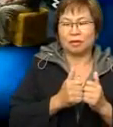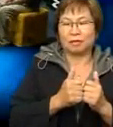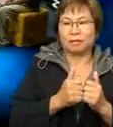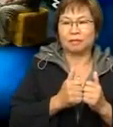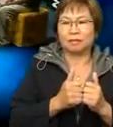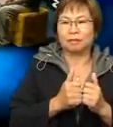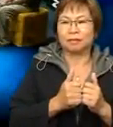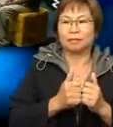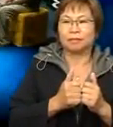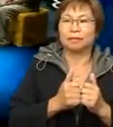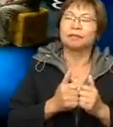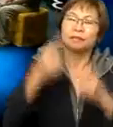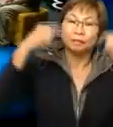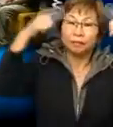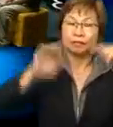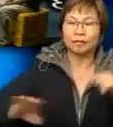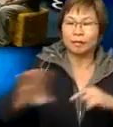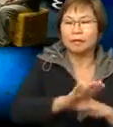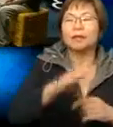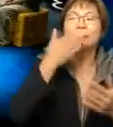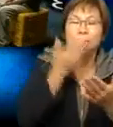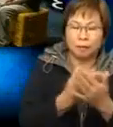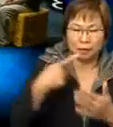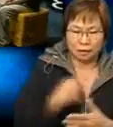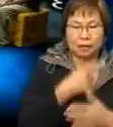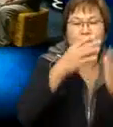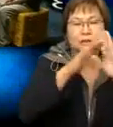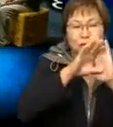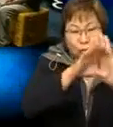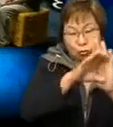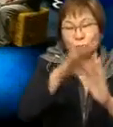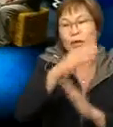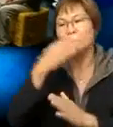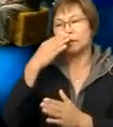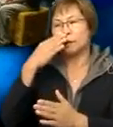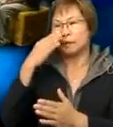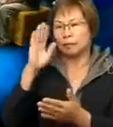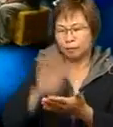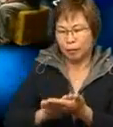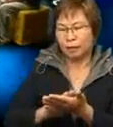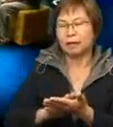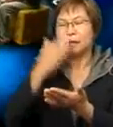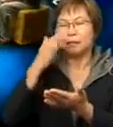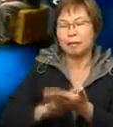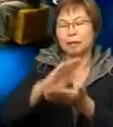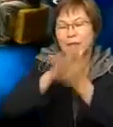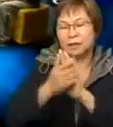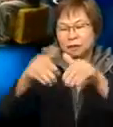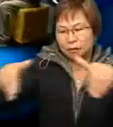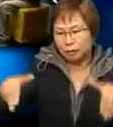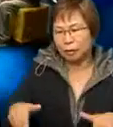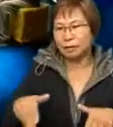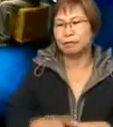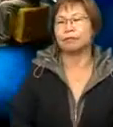Kak Ati. Ya, betul tu. Yang baik kita jadikan teladan, tapi yang buruk kita jadikan sempadan. Baiklah, Kak